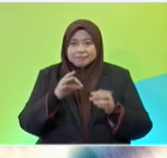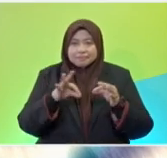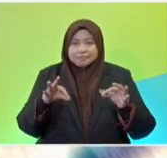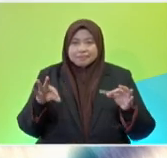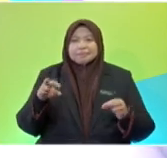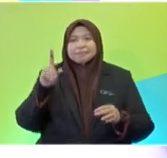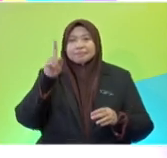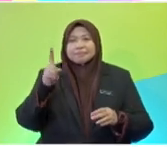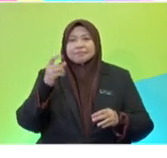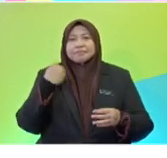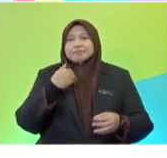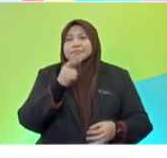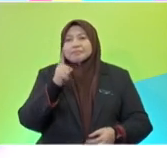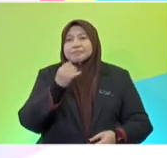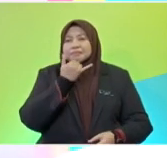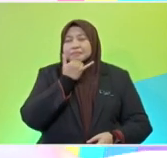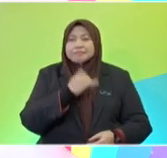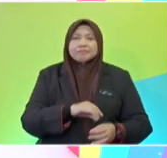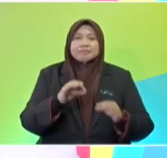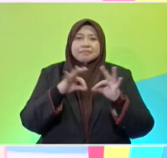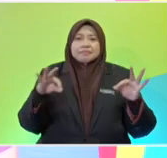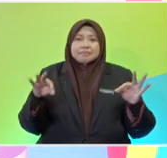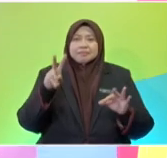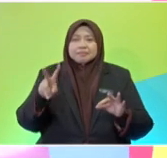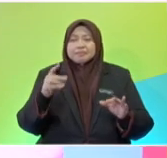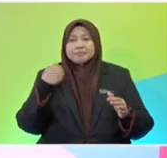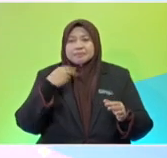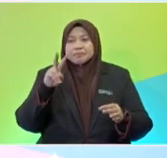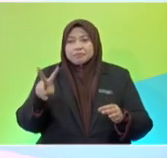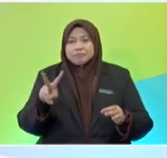siapa Boleh bantu untuk Moni dan editkan tersebut